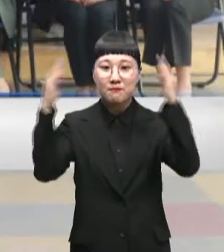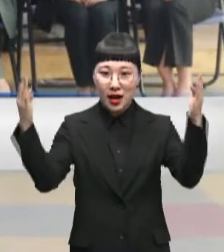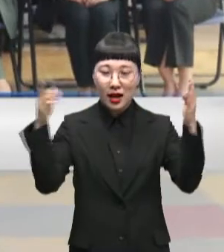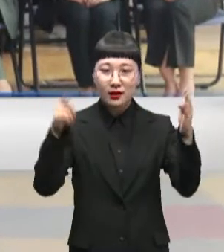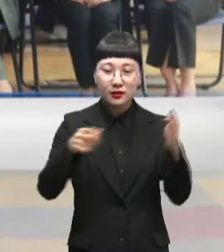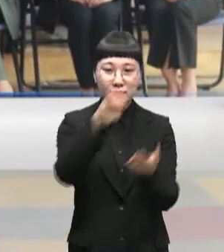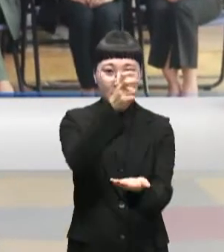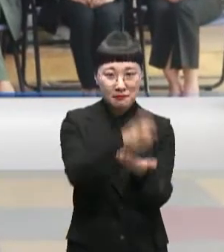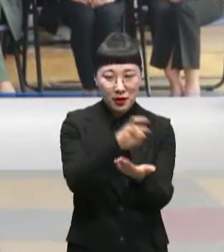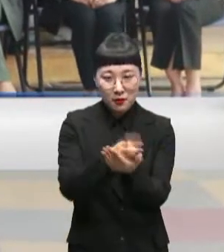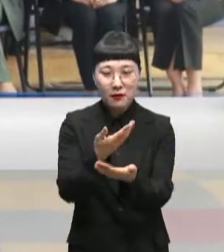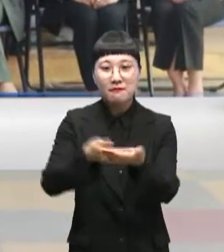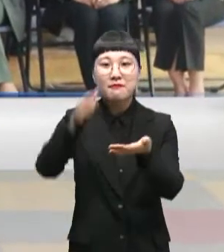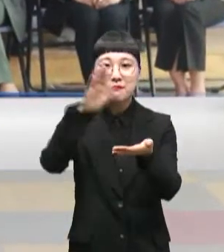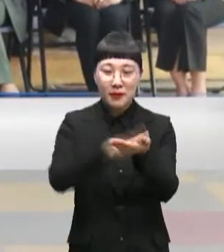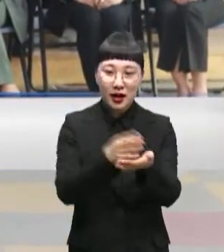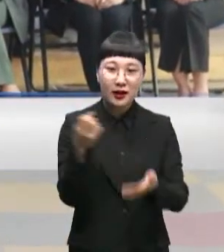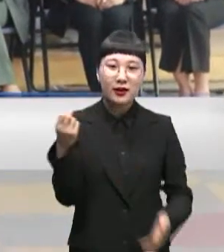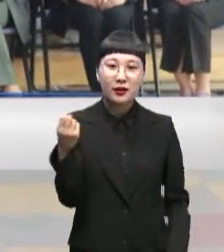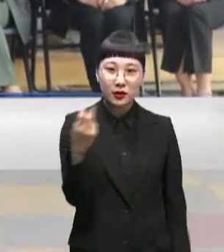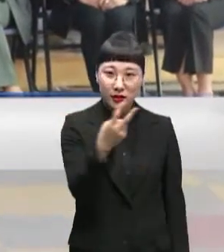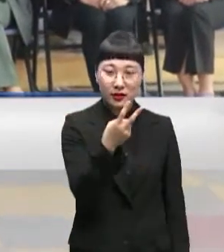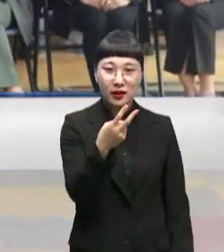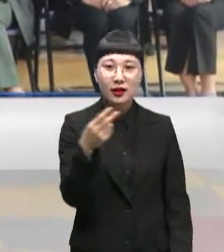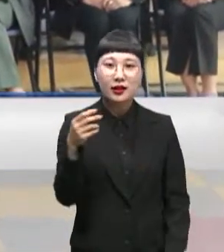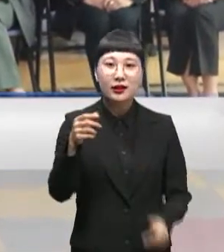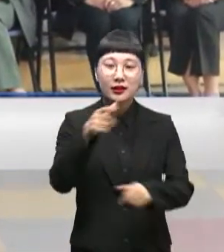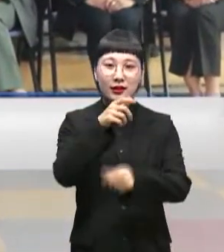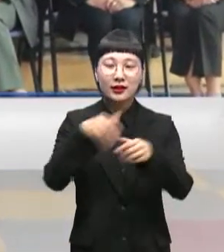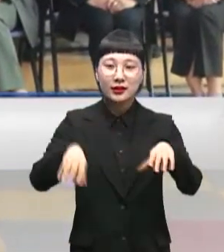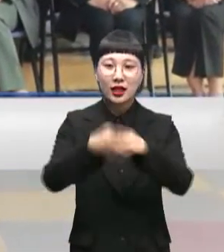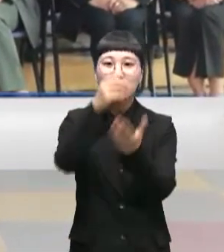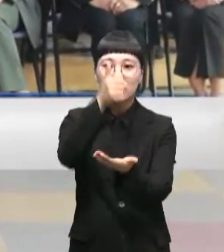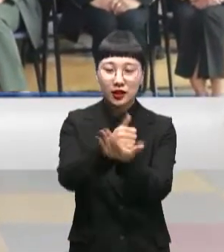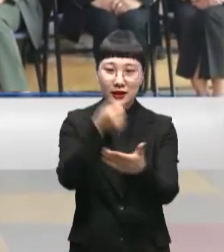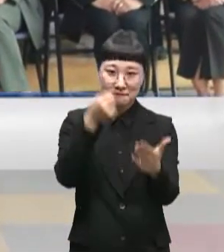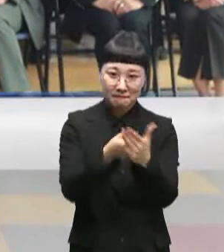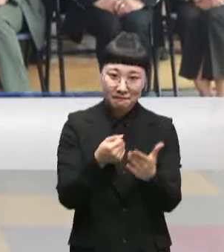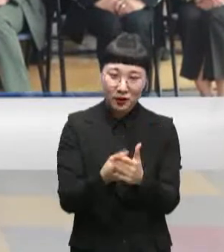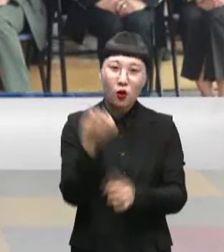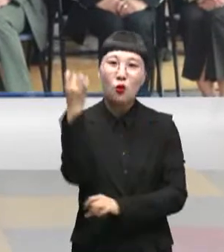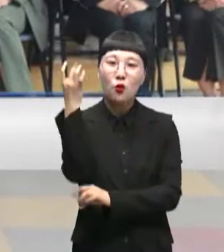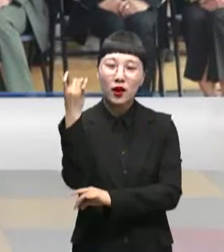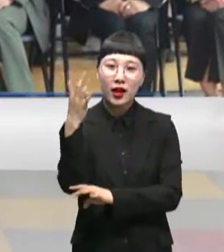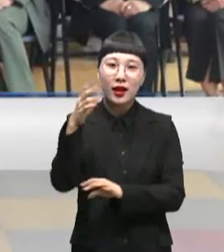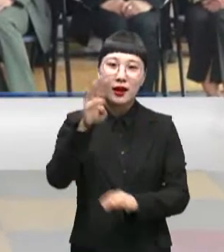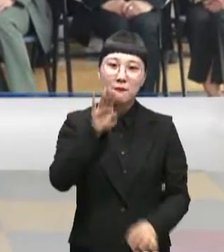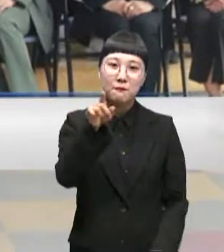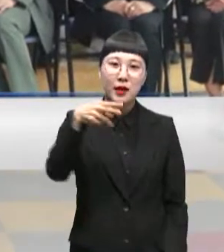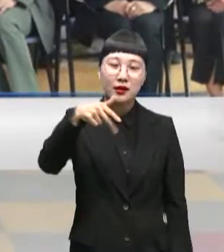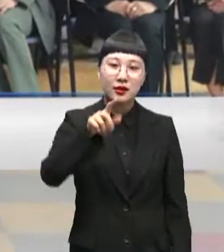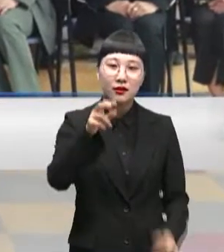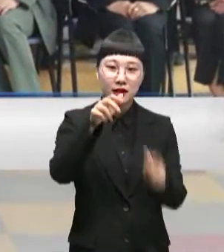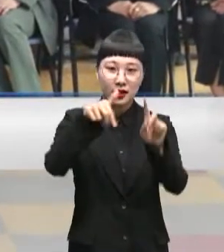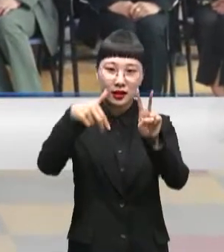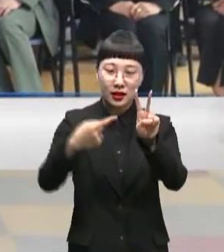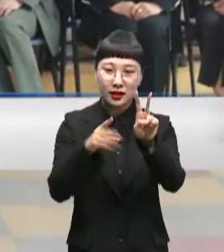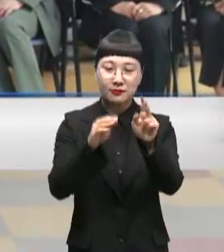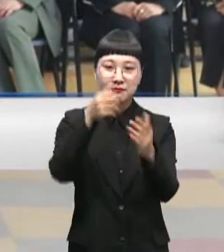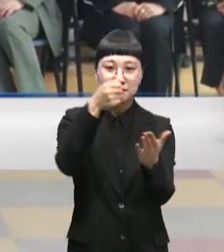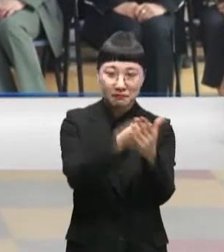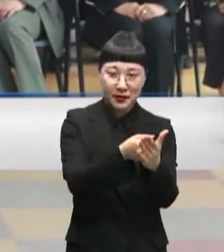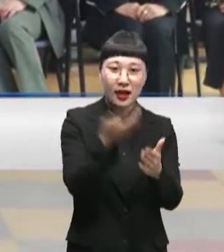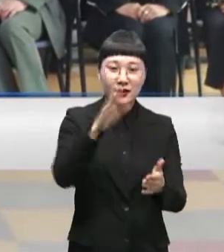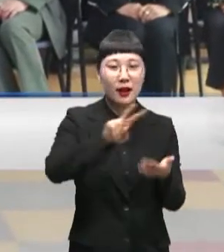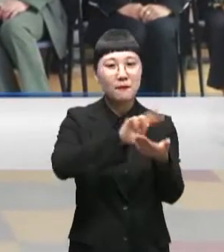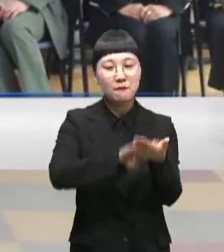절차에 필요한 절차를 마무리 했습니다 이날 이 사이란 길원 * 정지 2급으로 돼 있던 사무처장 직급을 공무원 보수 규정에 따른